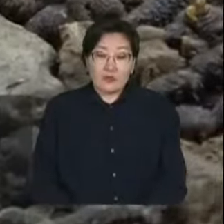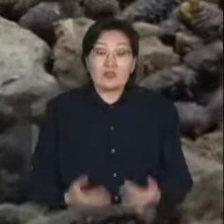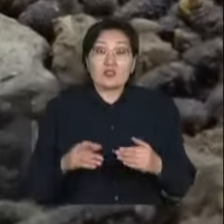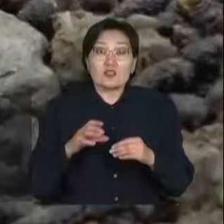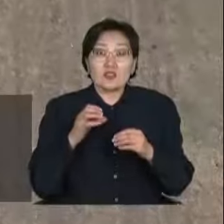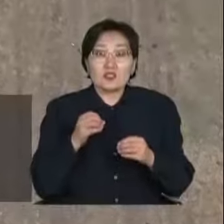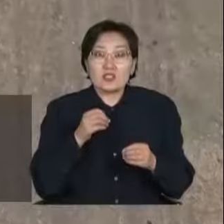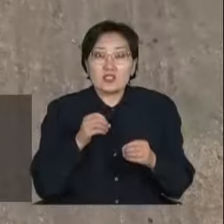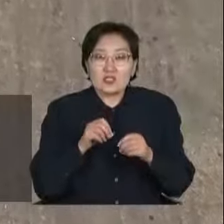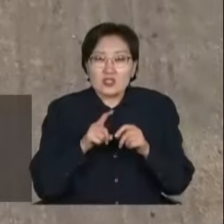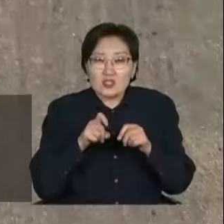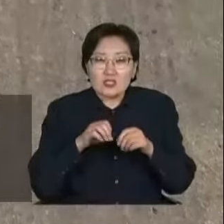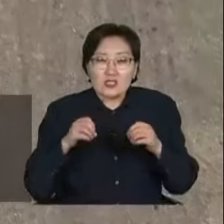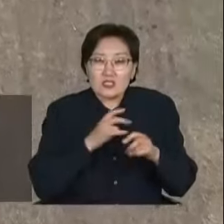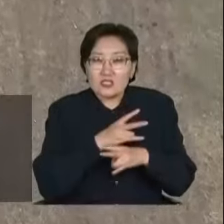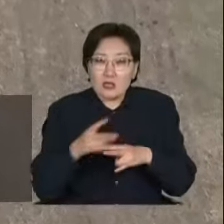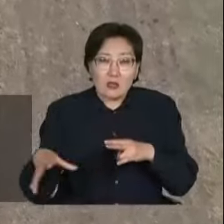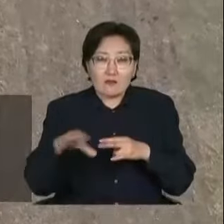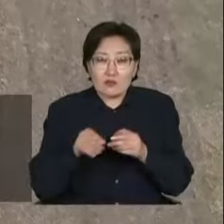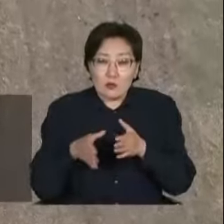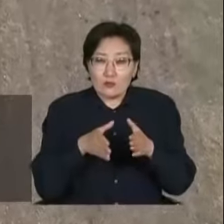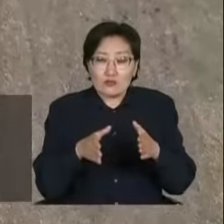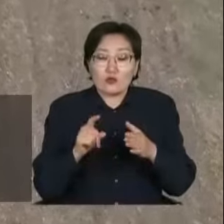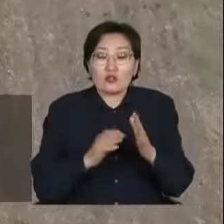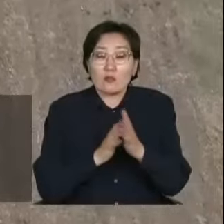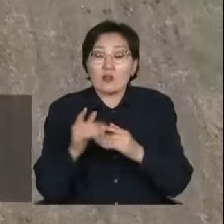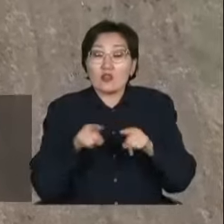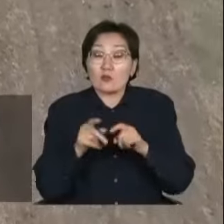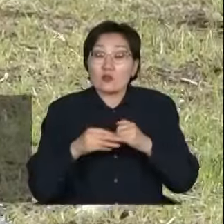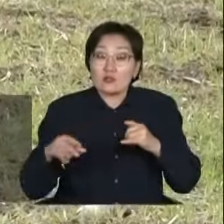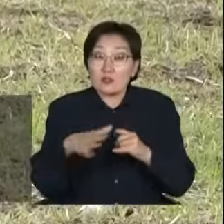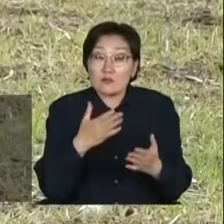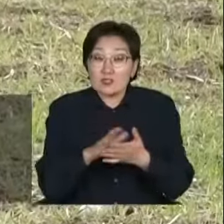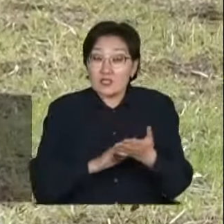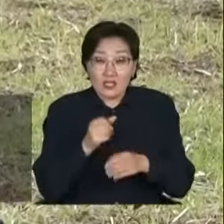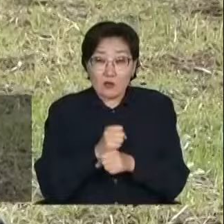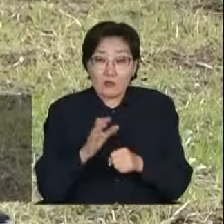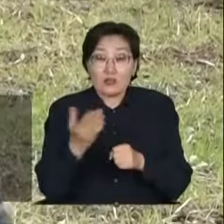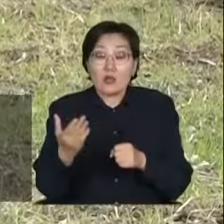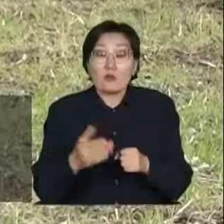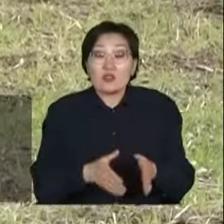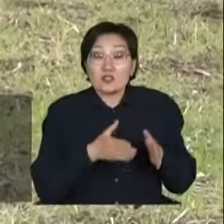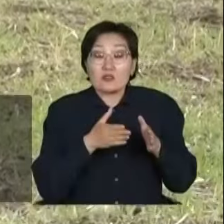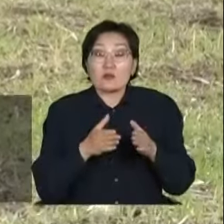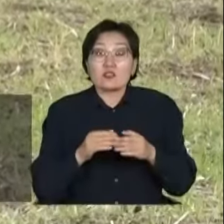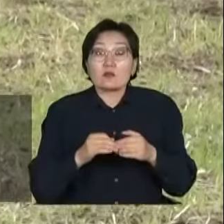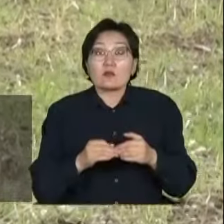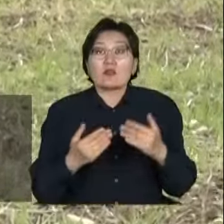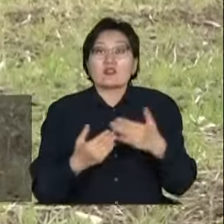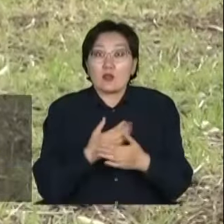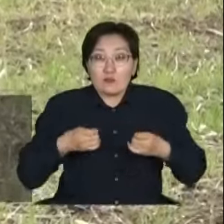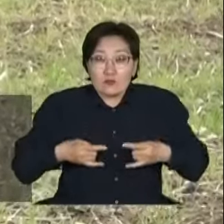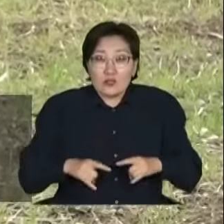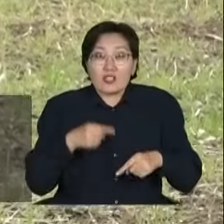Съедает все на своем пути. Как нам сеять поля? Что вырастет на такой земле? Если ничего не делать, они отложат личинки и выйдут следующей